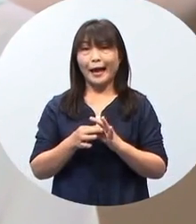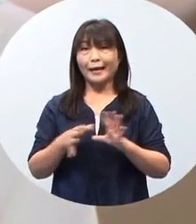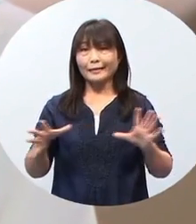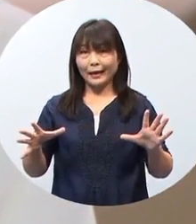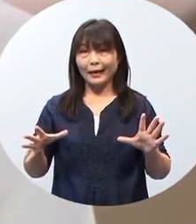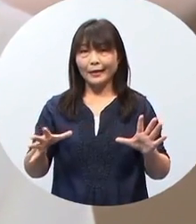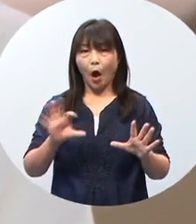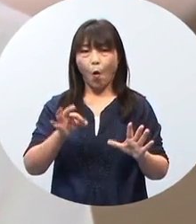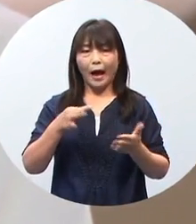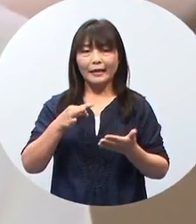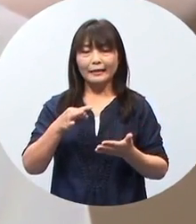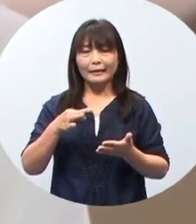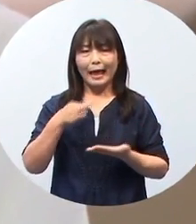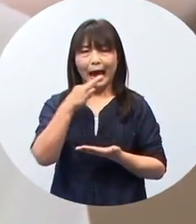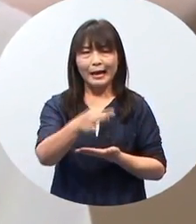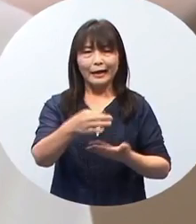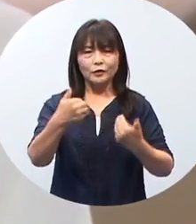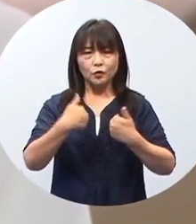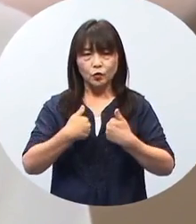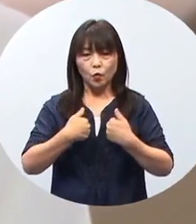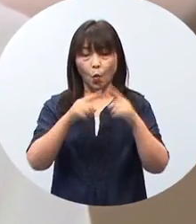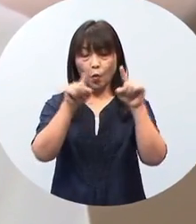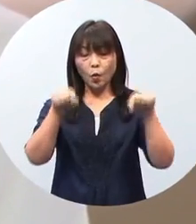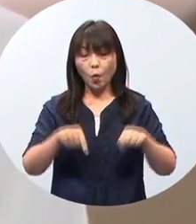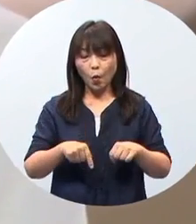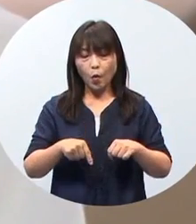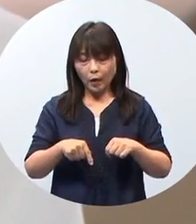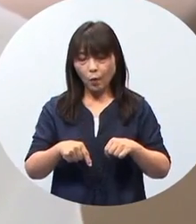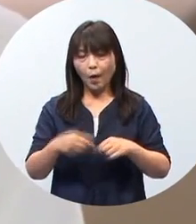求はとにかく無視をしてください。